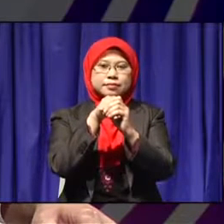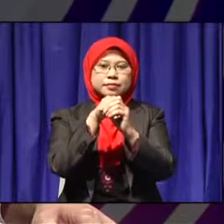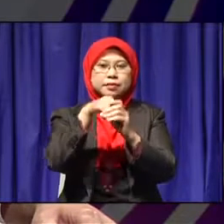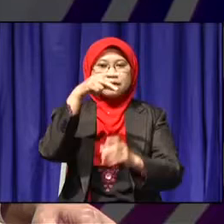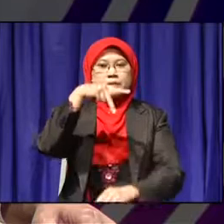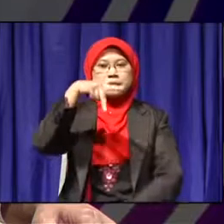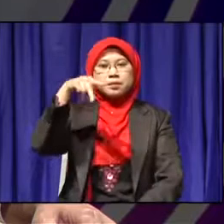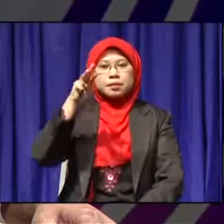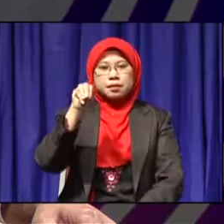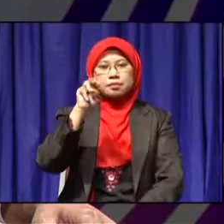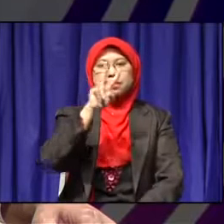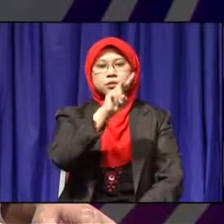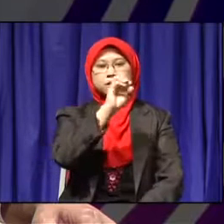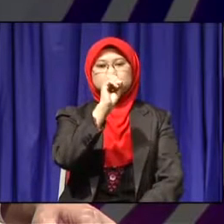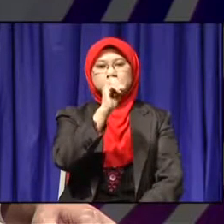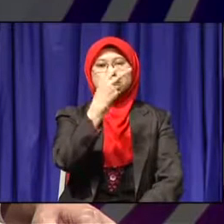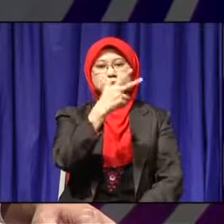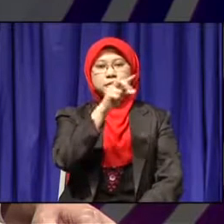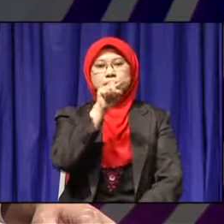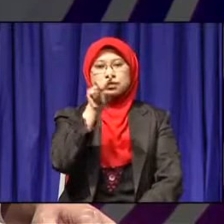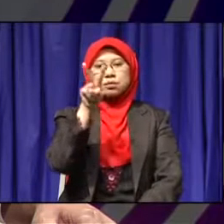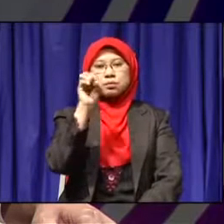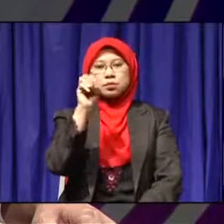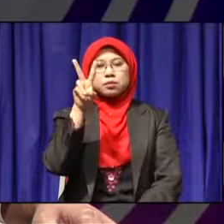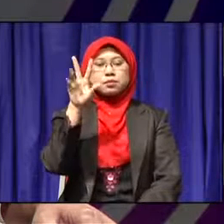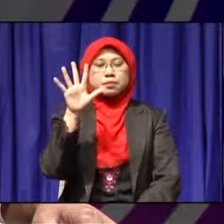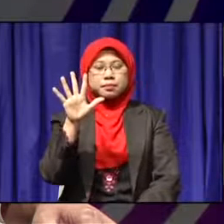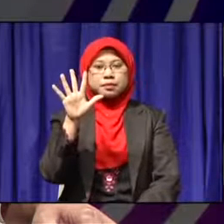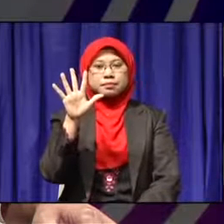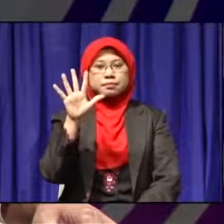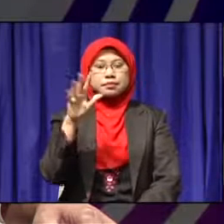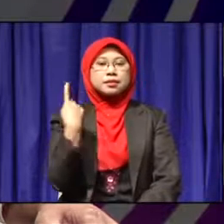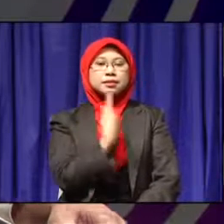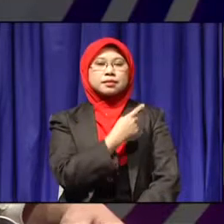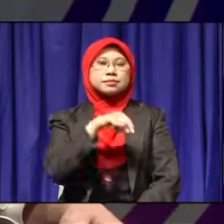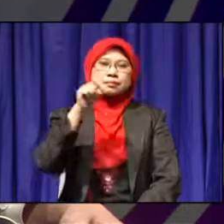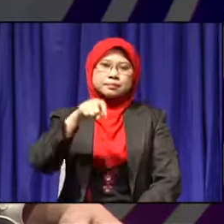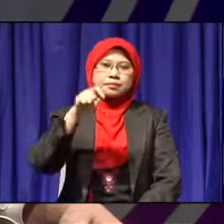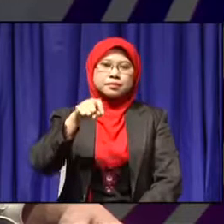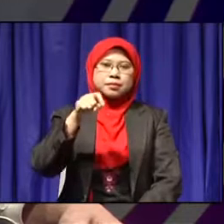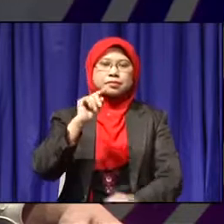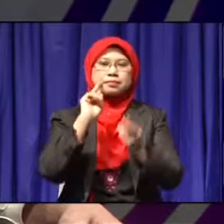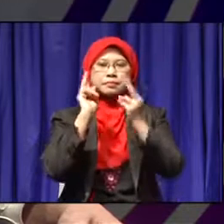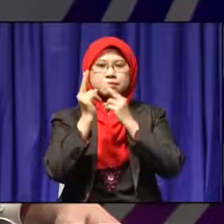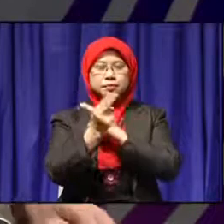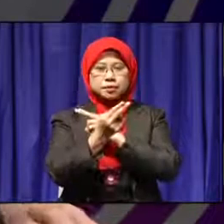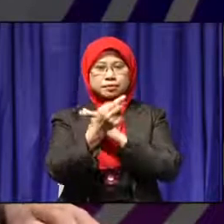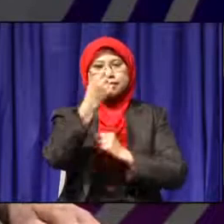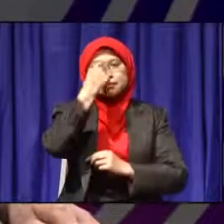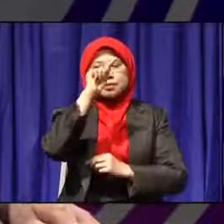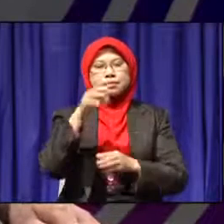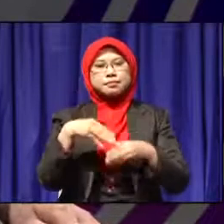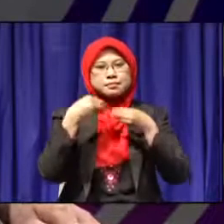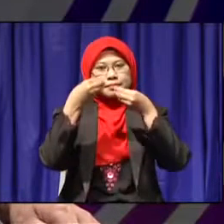PPM 2013 2025 ya kita perlu merubah untuk